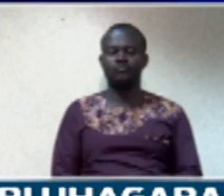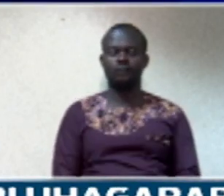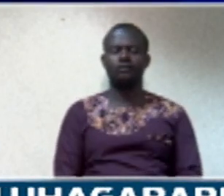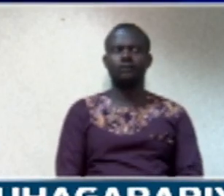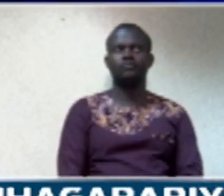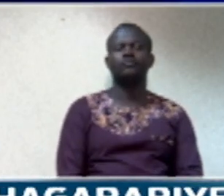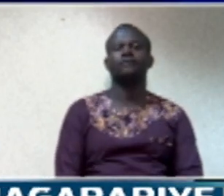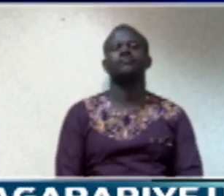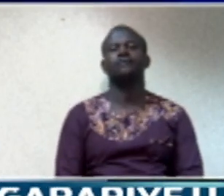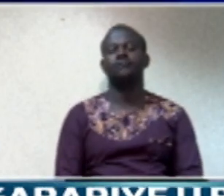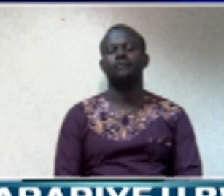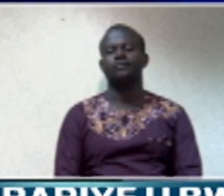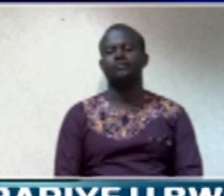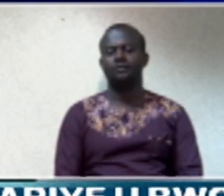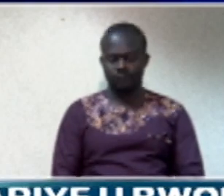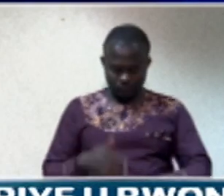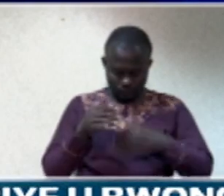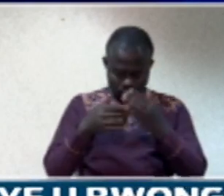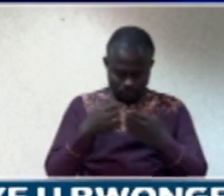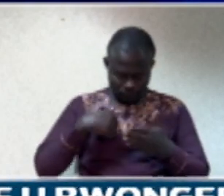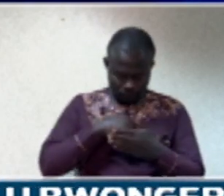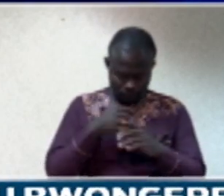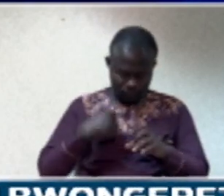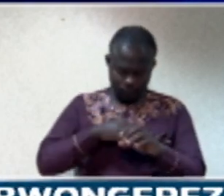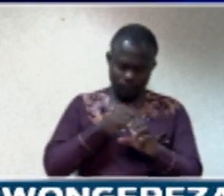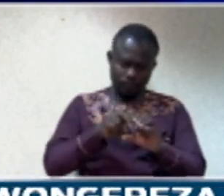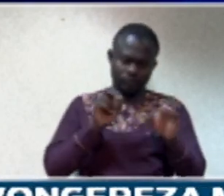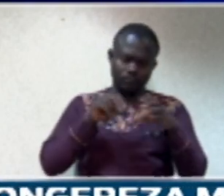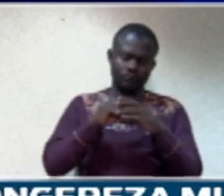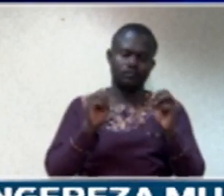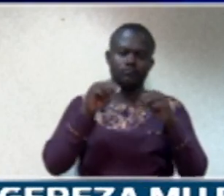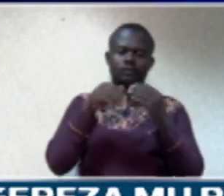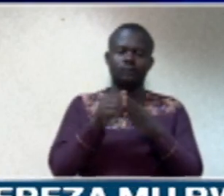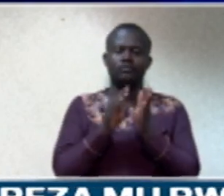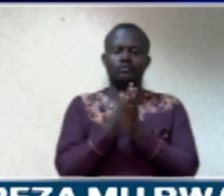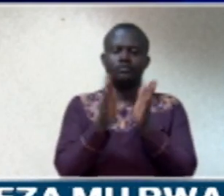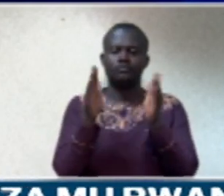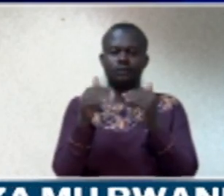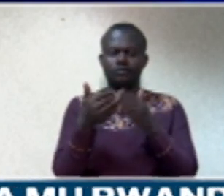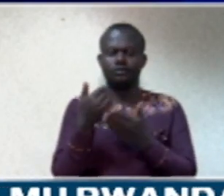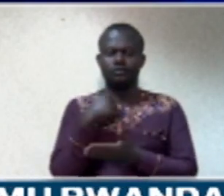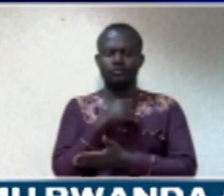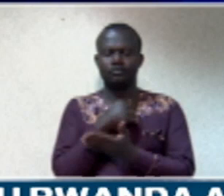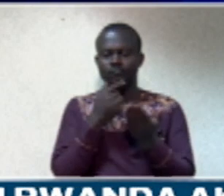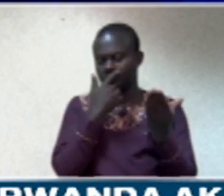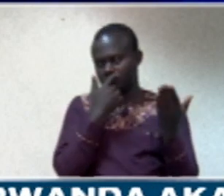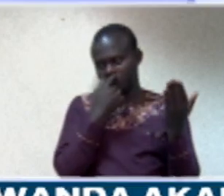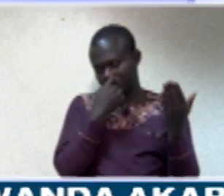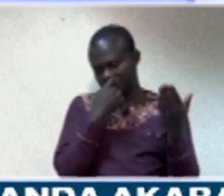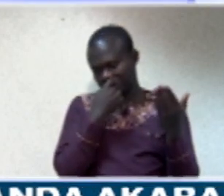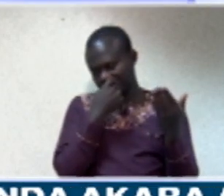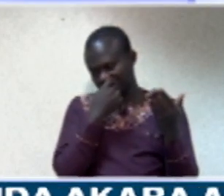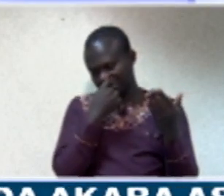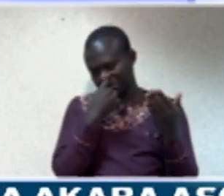hanyuma Jeannette ngira ngo turagana ku musozo tuvuye wenda mu nteko rusange ya Sena mu badepite ho byari byifashe bite